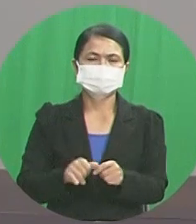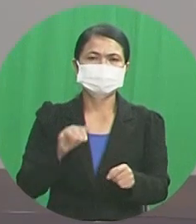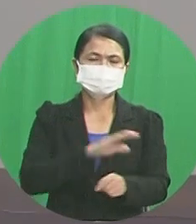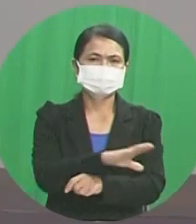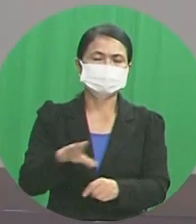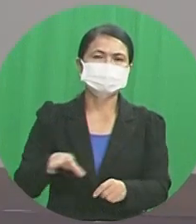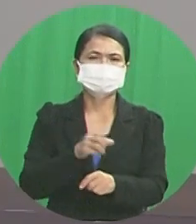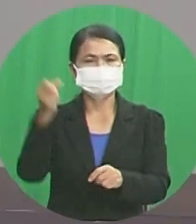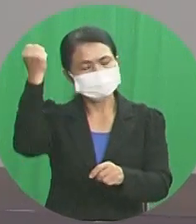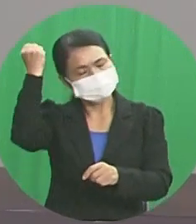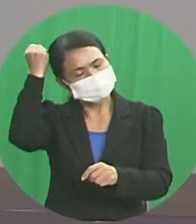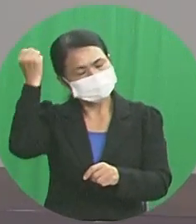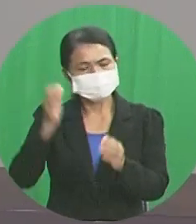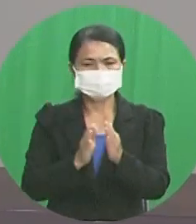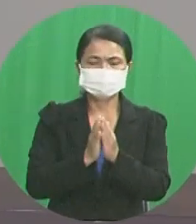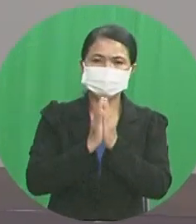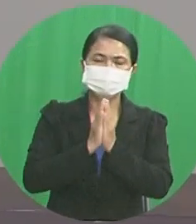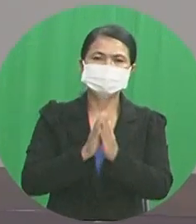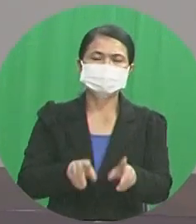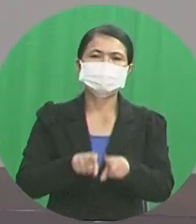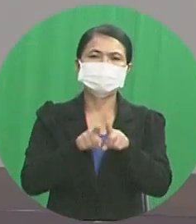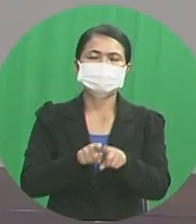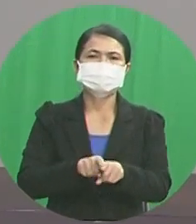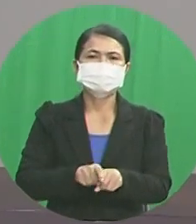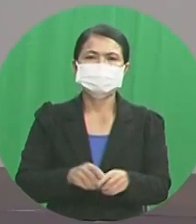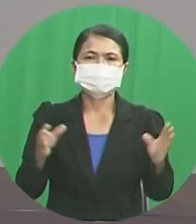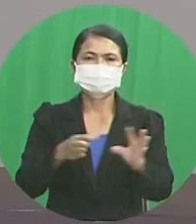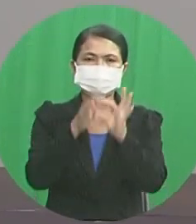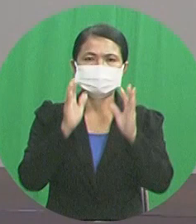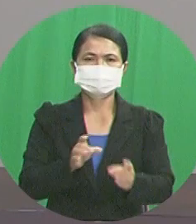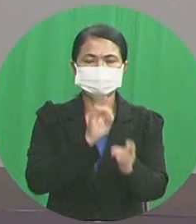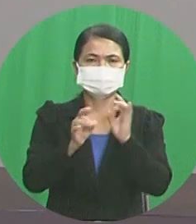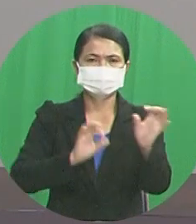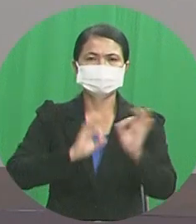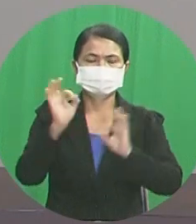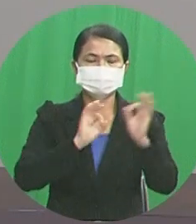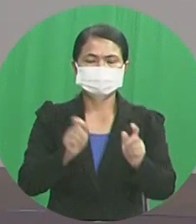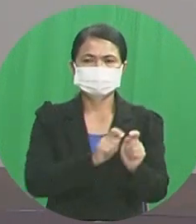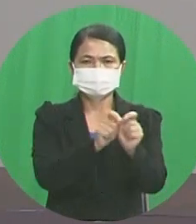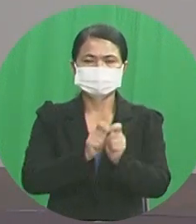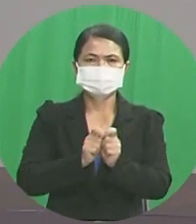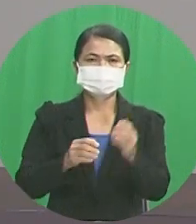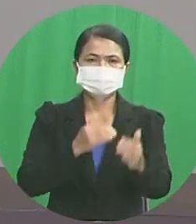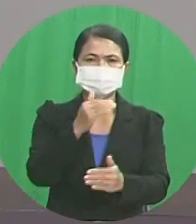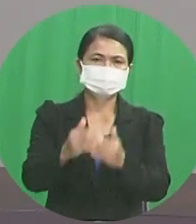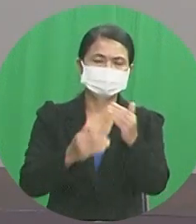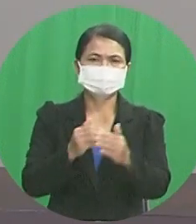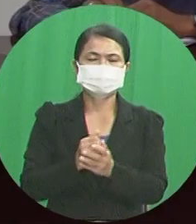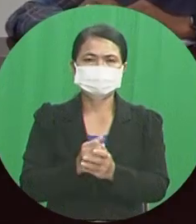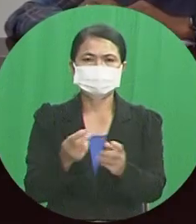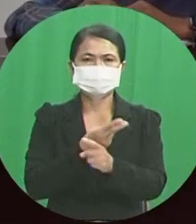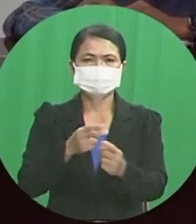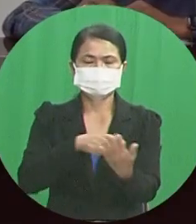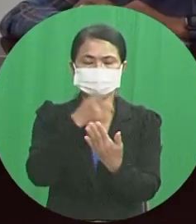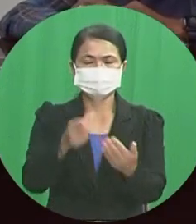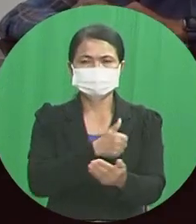ជាឡាវនិងមីយ៉ាន់ម៉ាផងដែរនិងសហការីដើម្បីពិភាក្សានិងវិដំឡៃជារួមលើវឌ្ឍនភាពនៃការអនុវត្តគម្